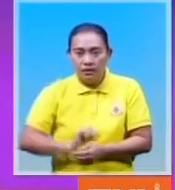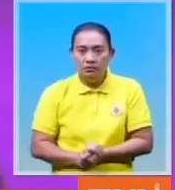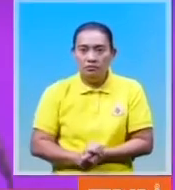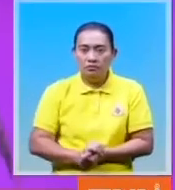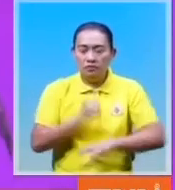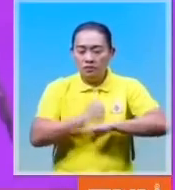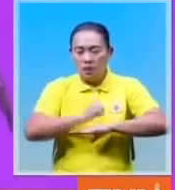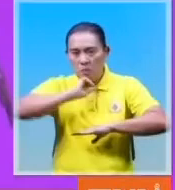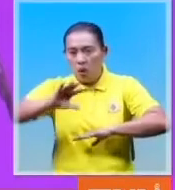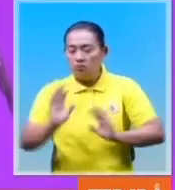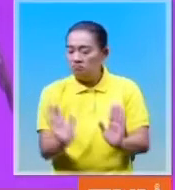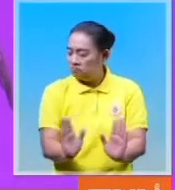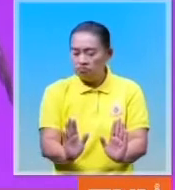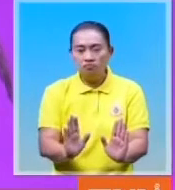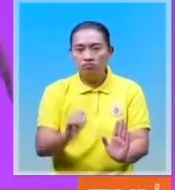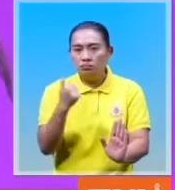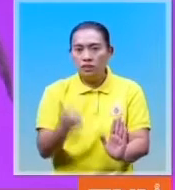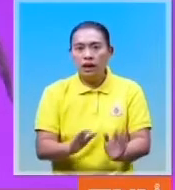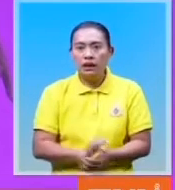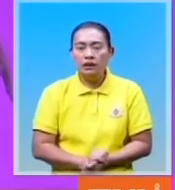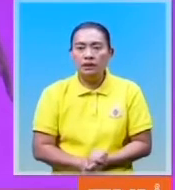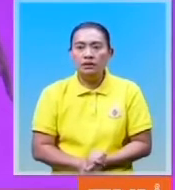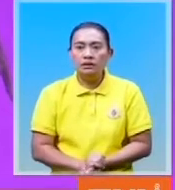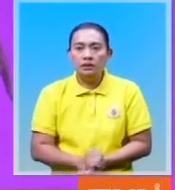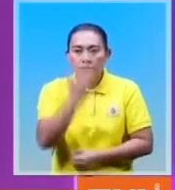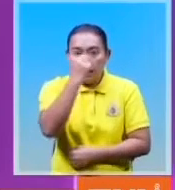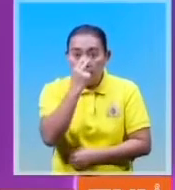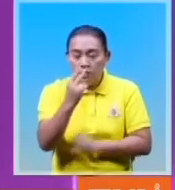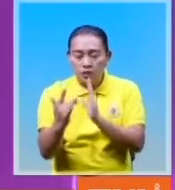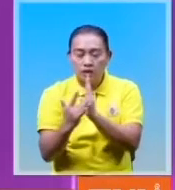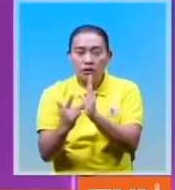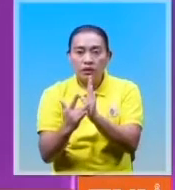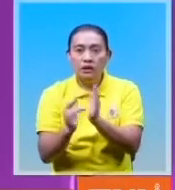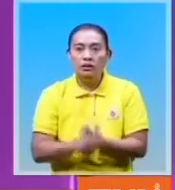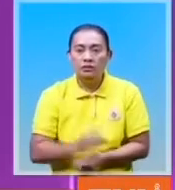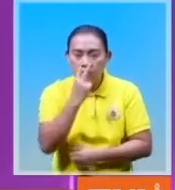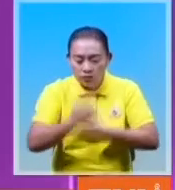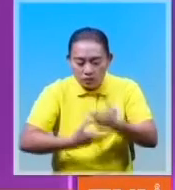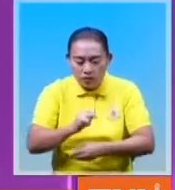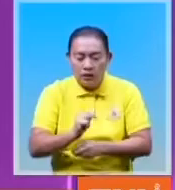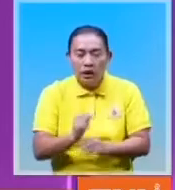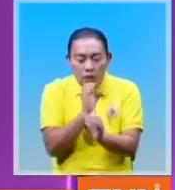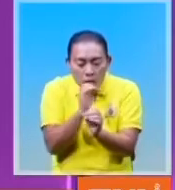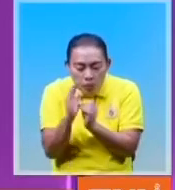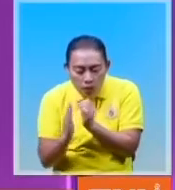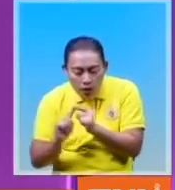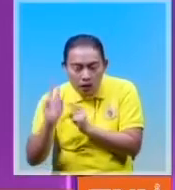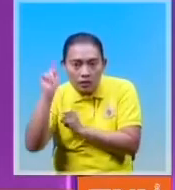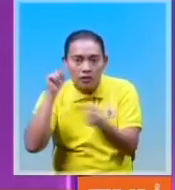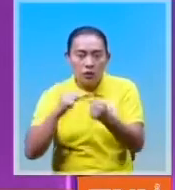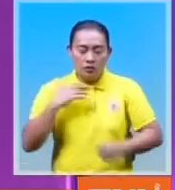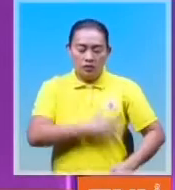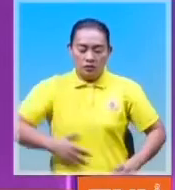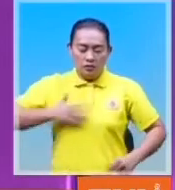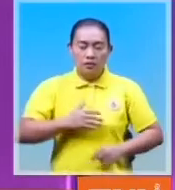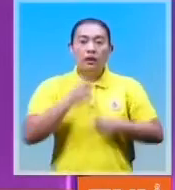ไม่มีทางเป็นไปได้แต่ว่าจะไปดูประเด็นเรื่องของเทคโนโลยีต่างๆเรื่องตลาดกัญชาเพื่อสุขภาพโดยเกษตรกรไทยจ